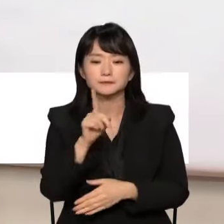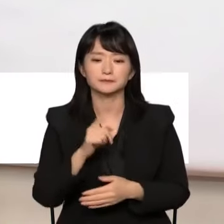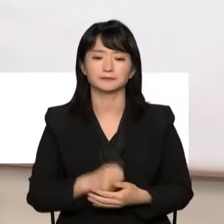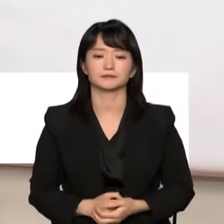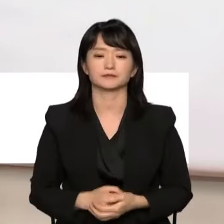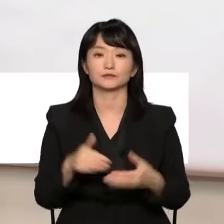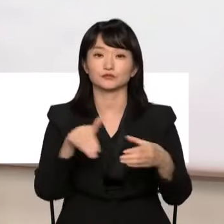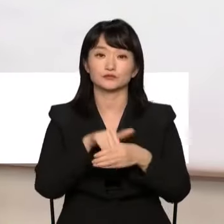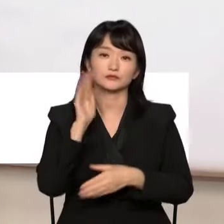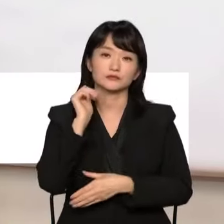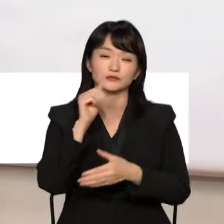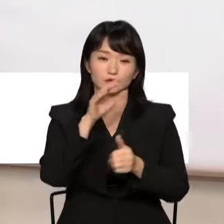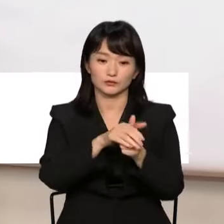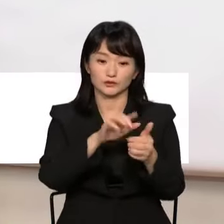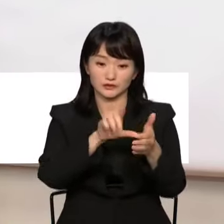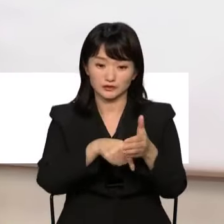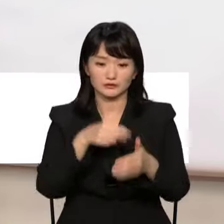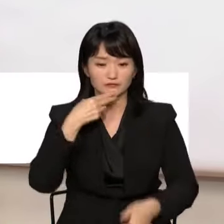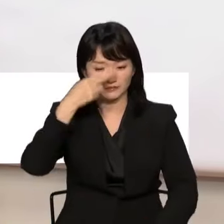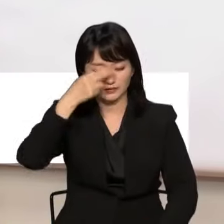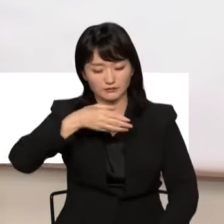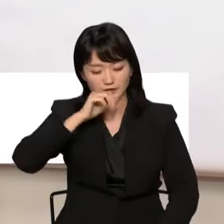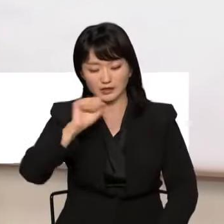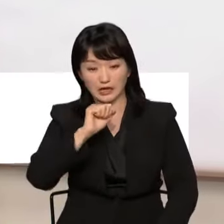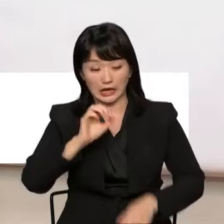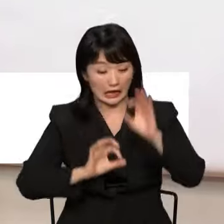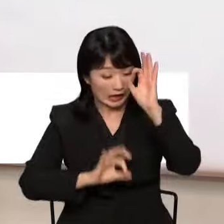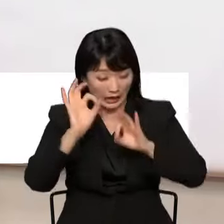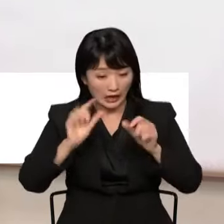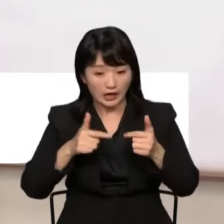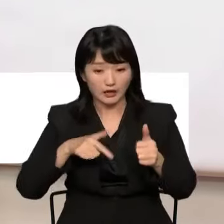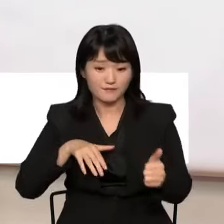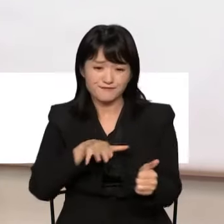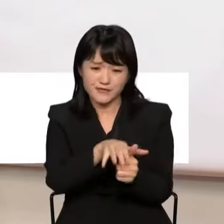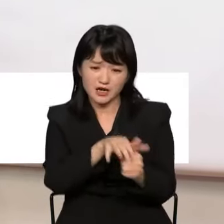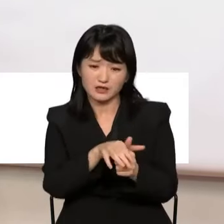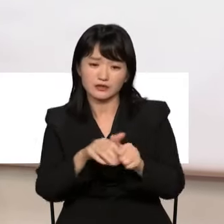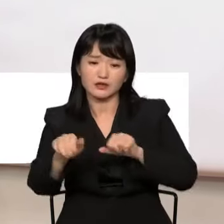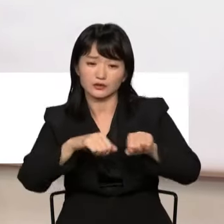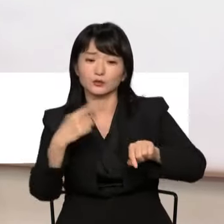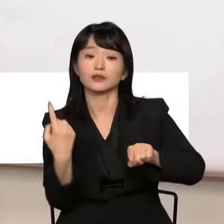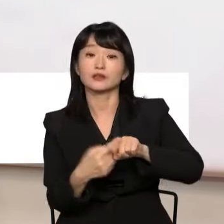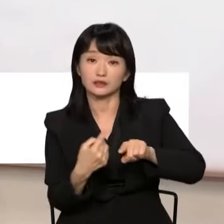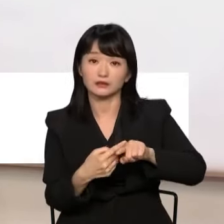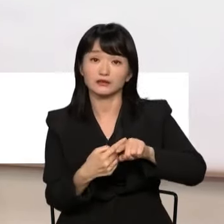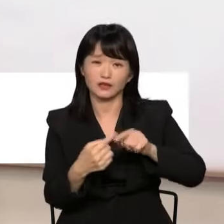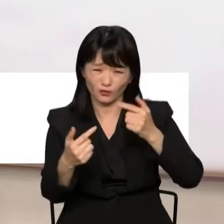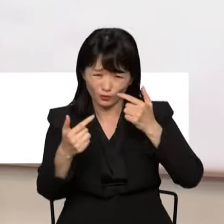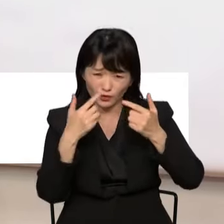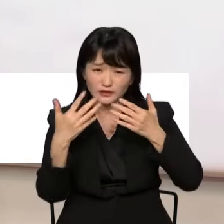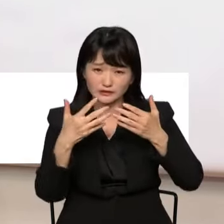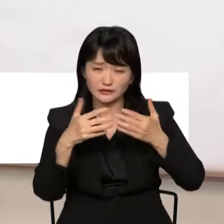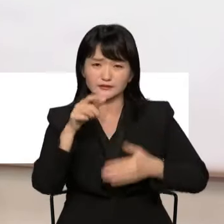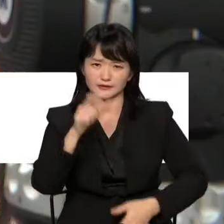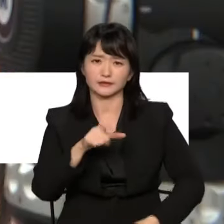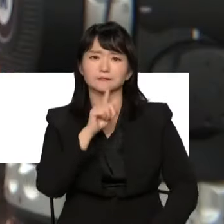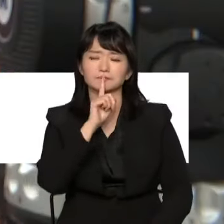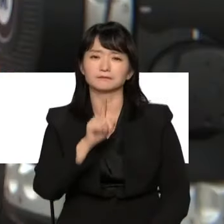시절에 음주운전은 실수가 아닌 살인행위다. 이렇게 명확하게